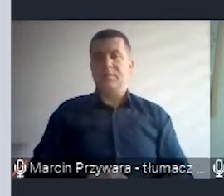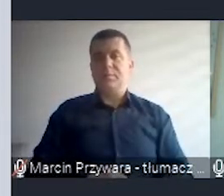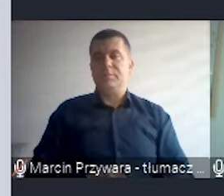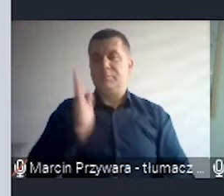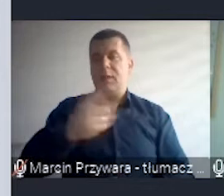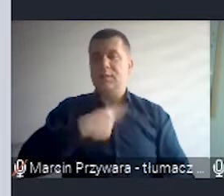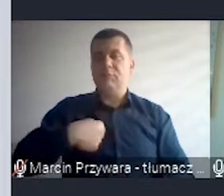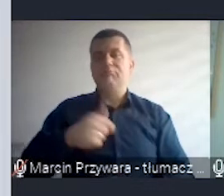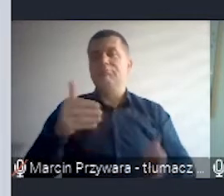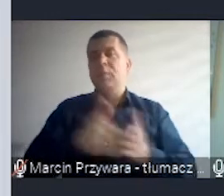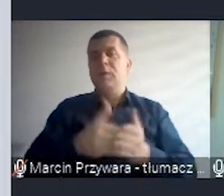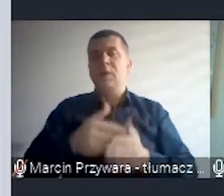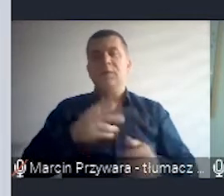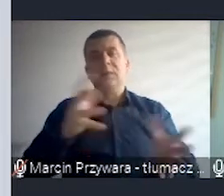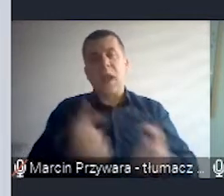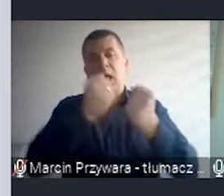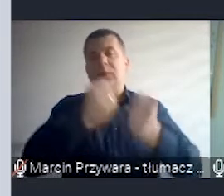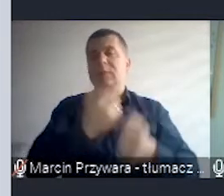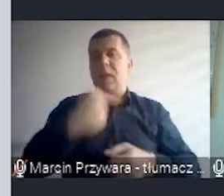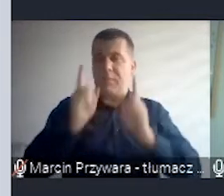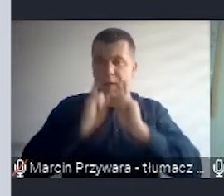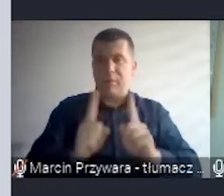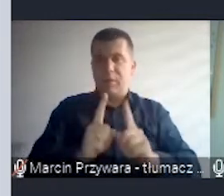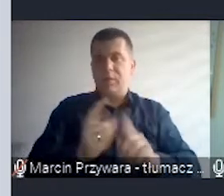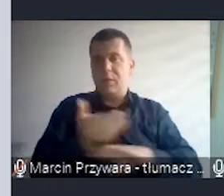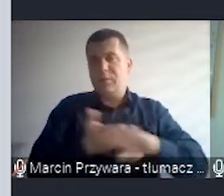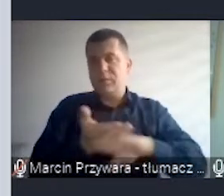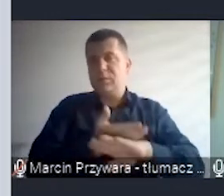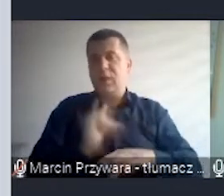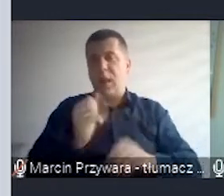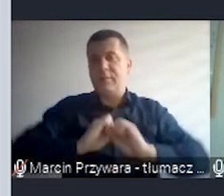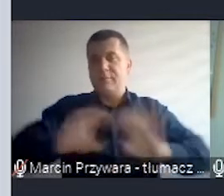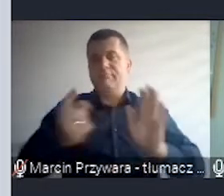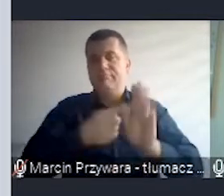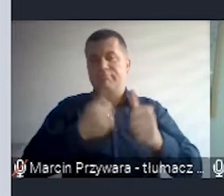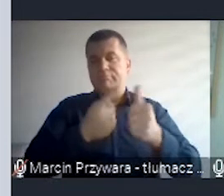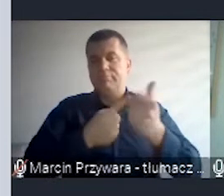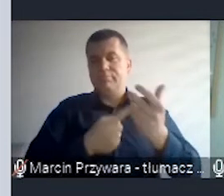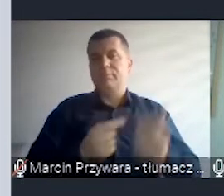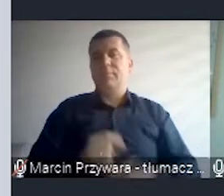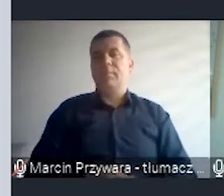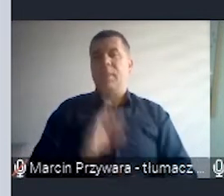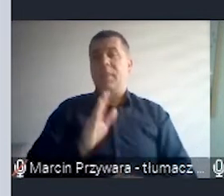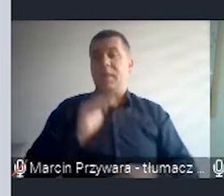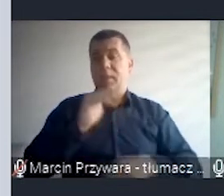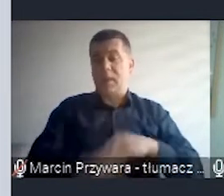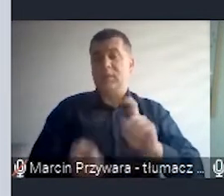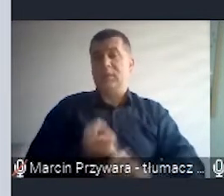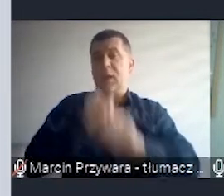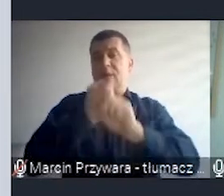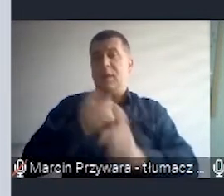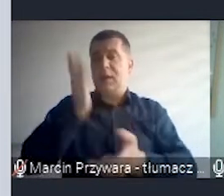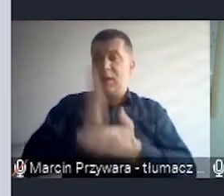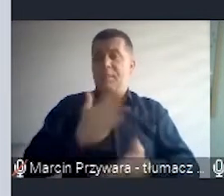nam identyfikowanie nieprawidłowości i nadużyć regulował. Na szczęście zawieszenie tych wytycznych jest